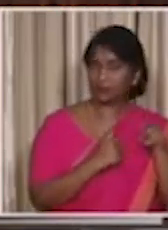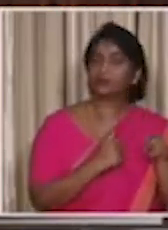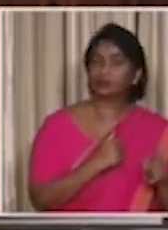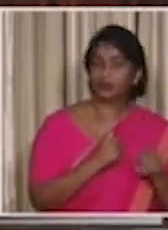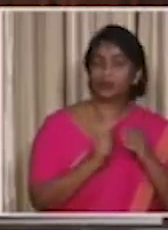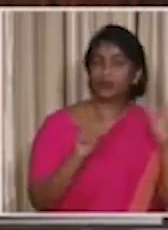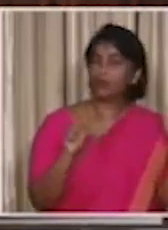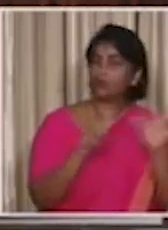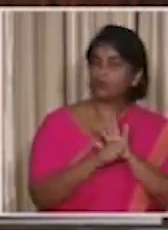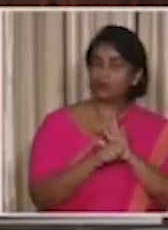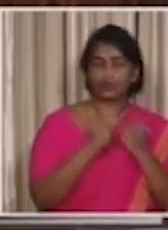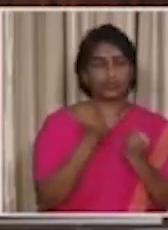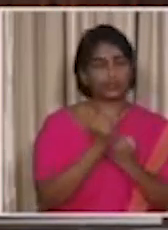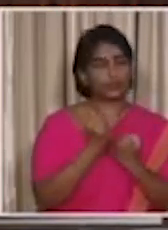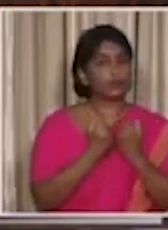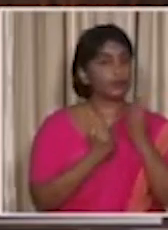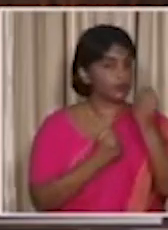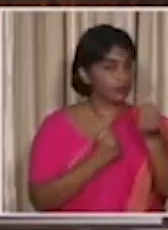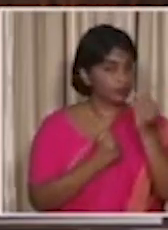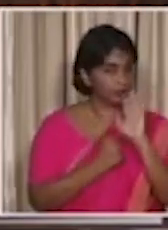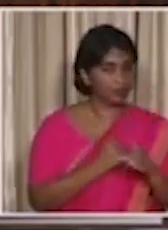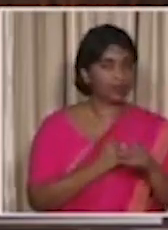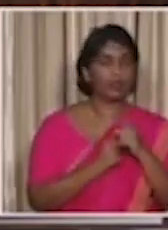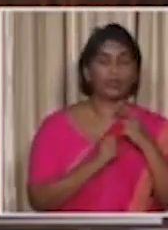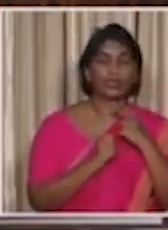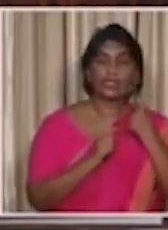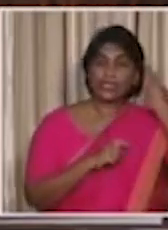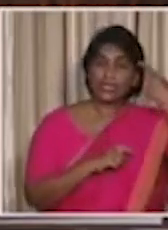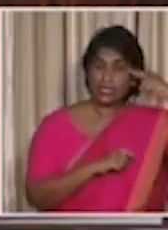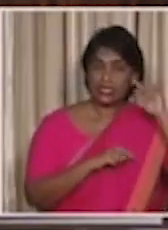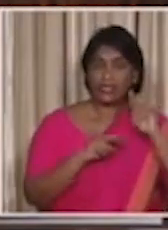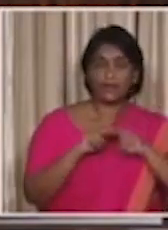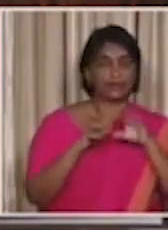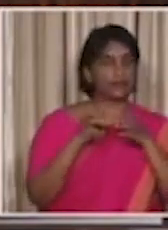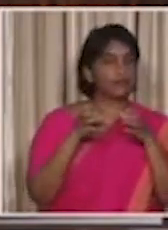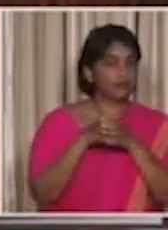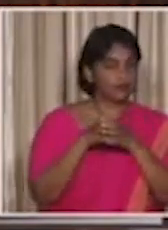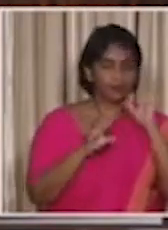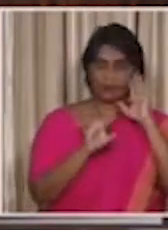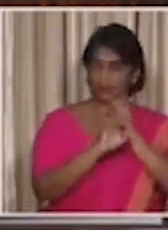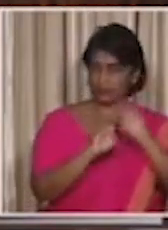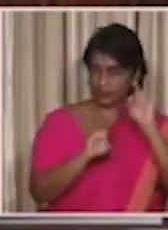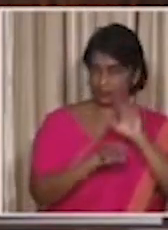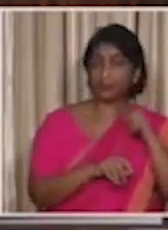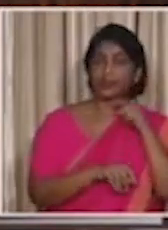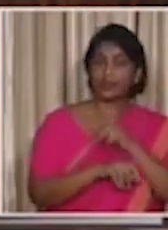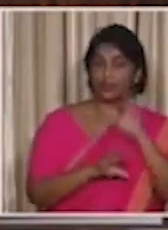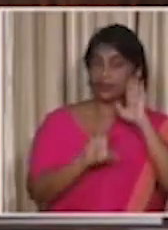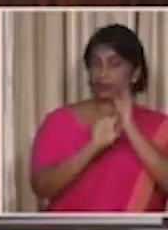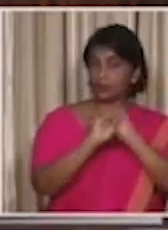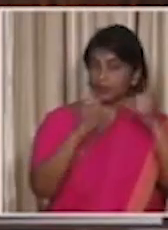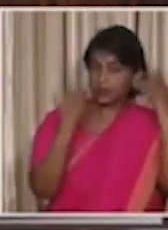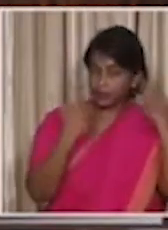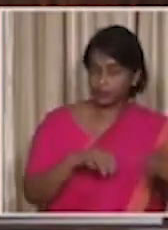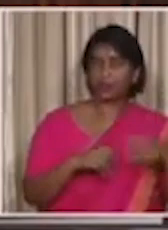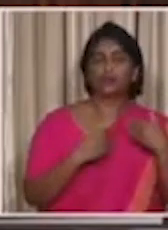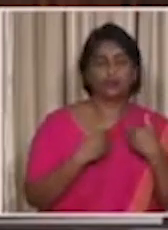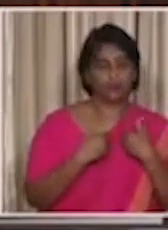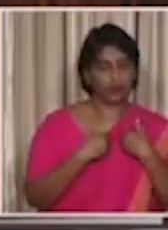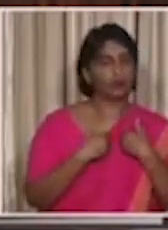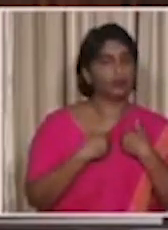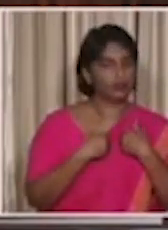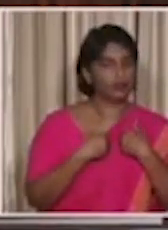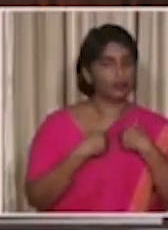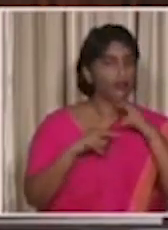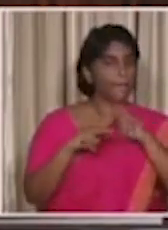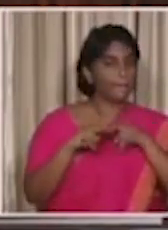සිය උපරිම සහාය ලබා දෙන බව ඊයේ පැරිස් සමාජය නිවේදනය කළා. ඒ නිවේදනයත් සමග අපට